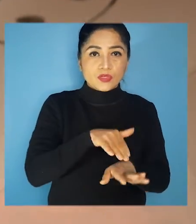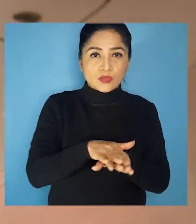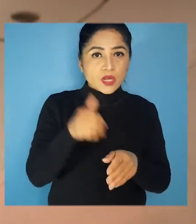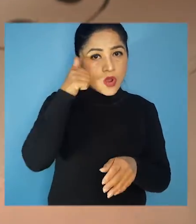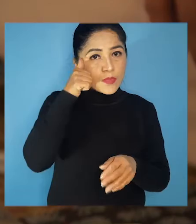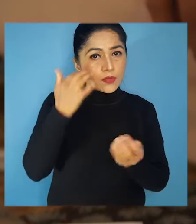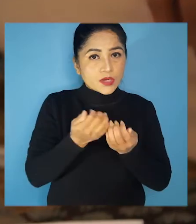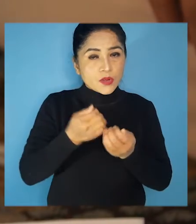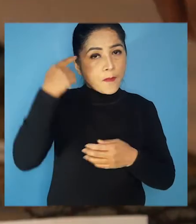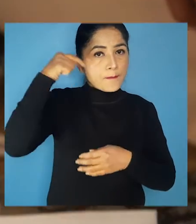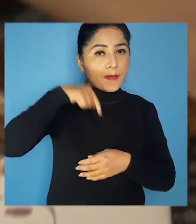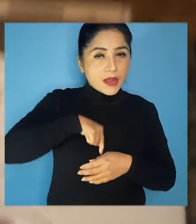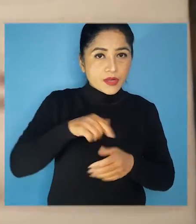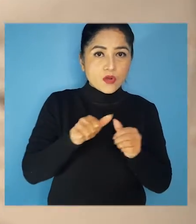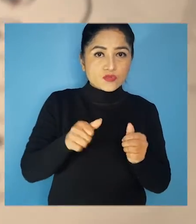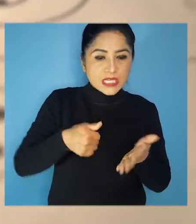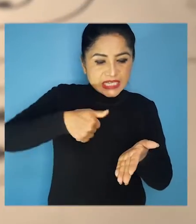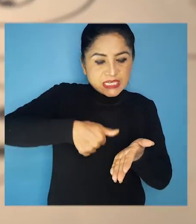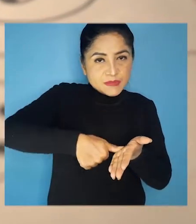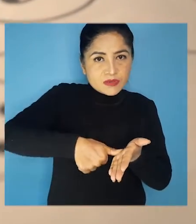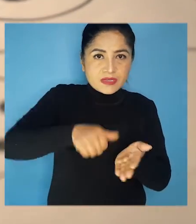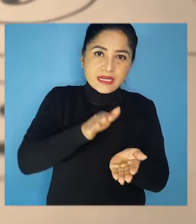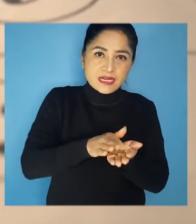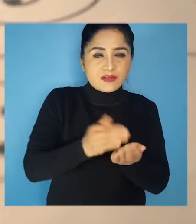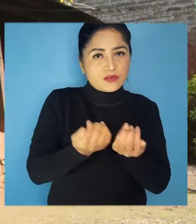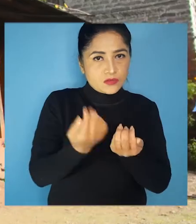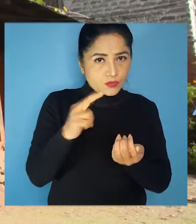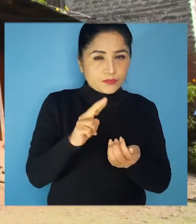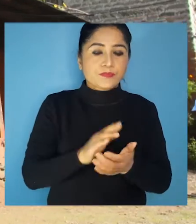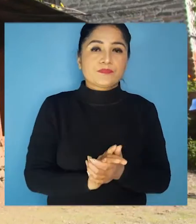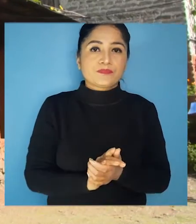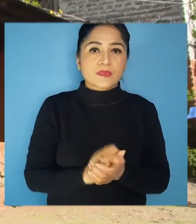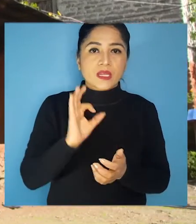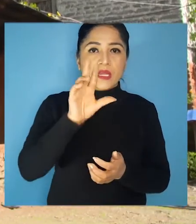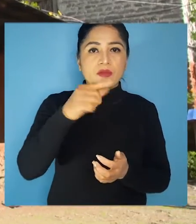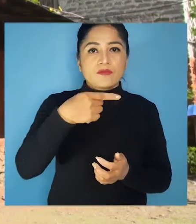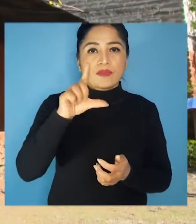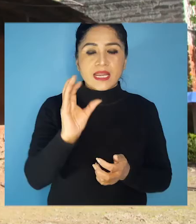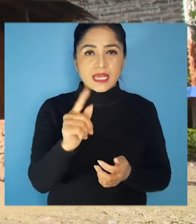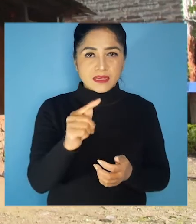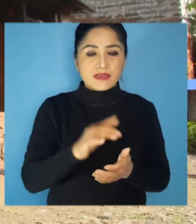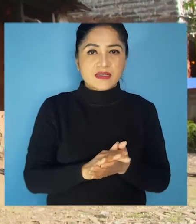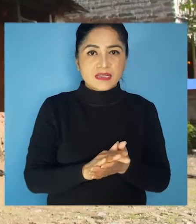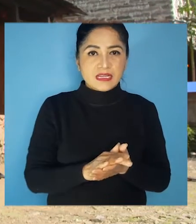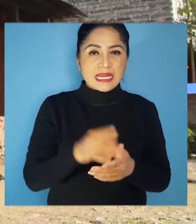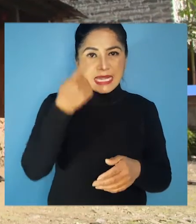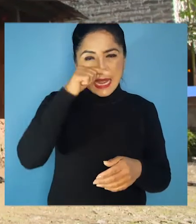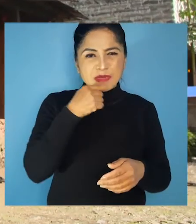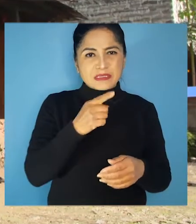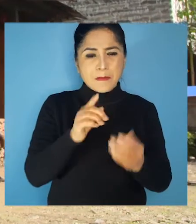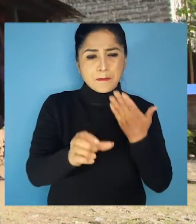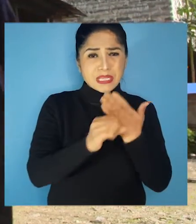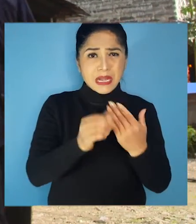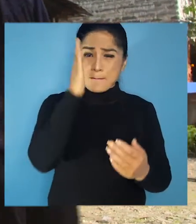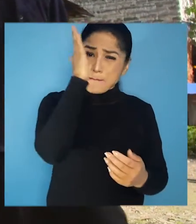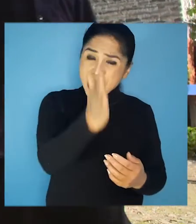उनीहरूले अनुभव गरेको भावना झल्किने इमोजीमा औँला राख्न लगाउँथ्यौँ। विनायक, नाम काट्छन् पछाडि त भकलक्क